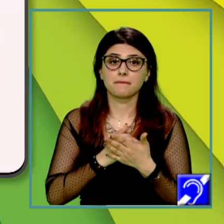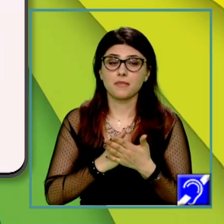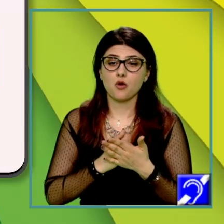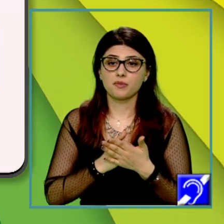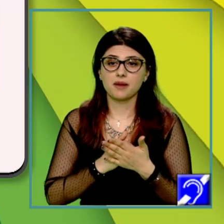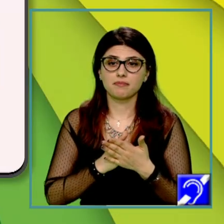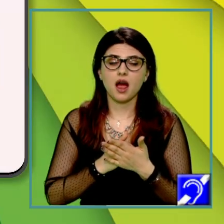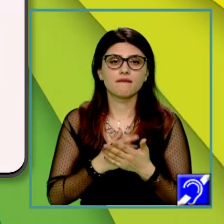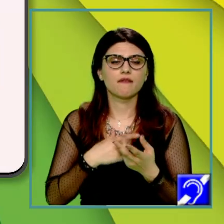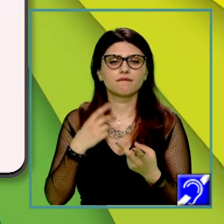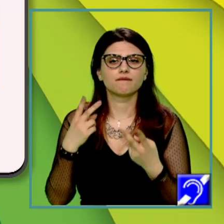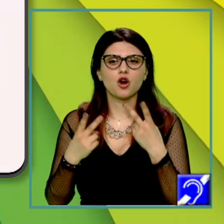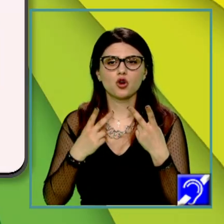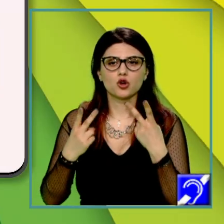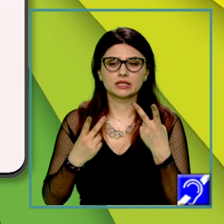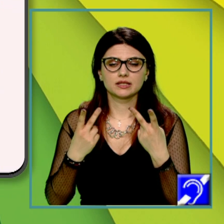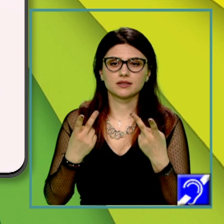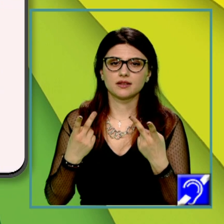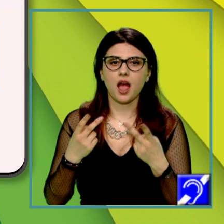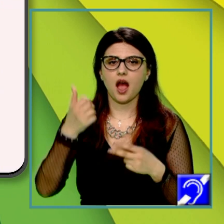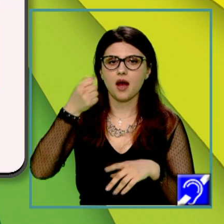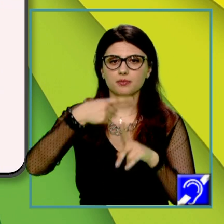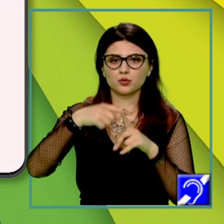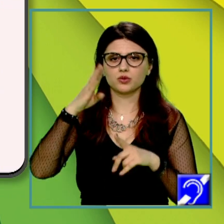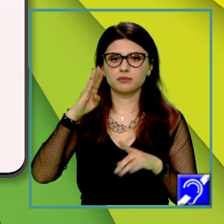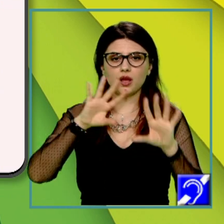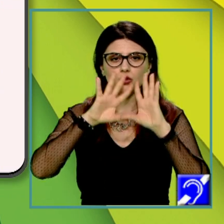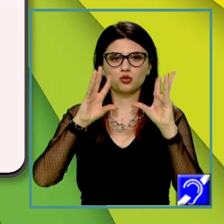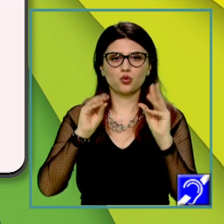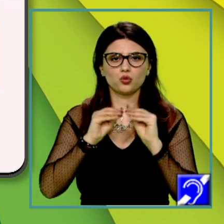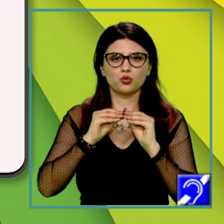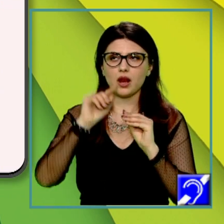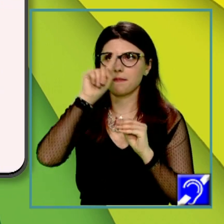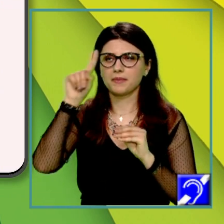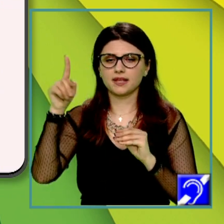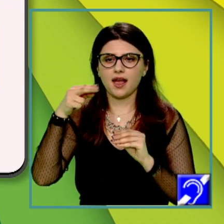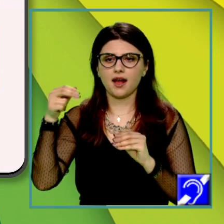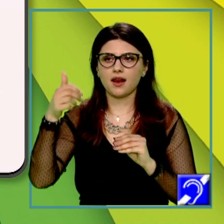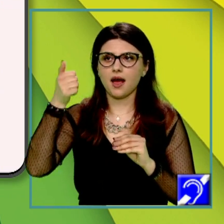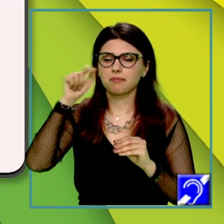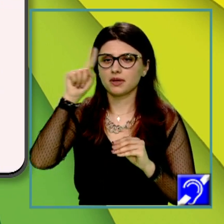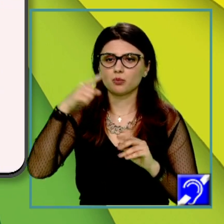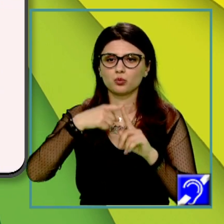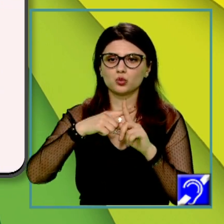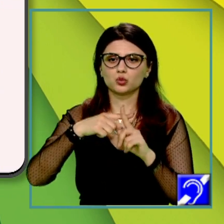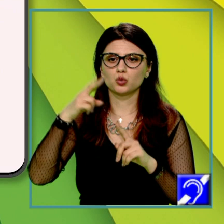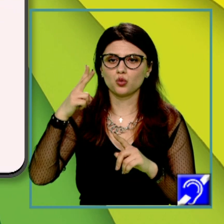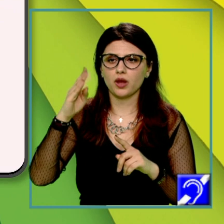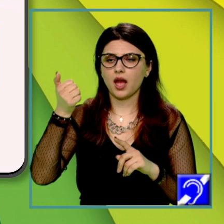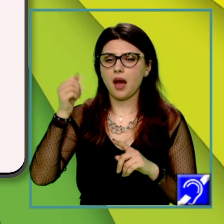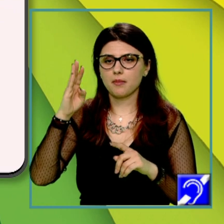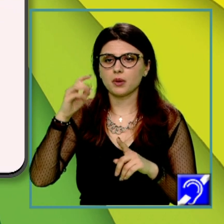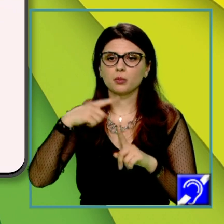vom folosi formula a plus b totul la pătrat egal cu apă tras plus 2ab plus